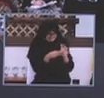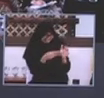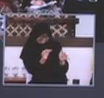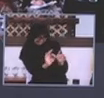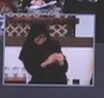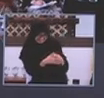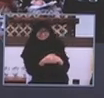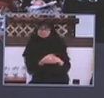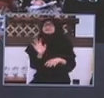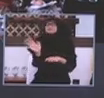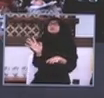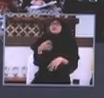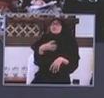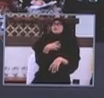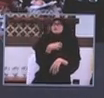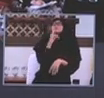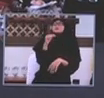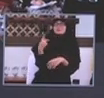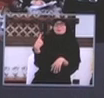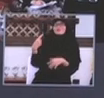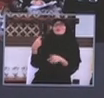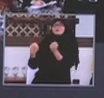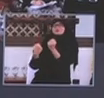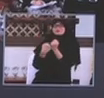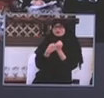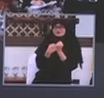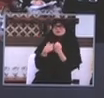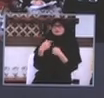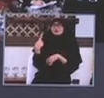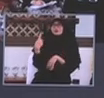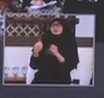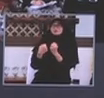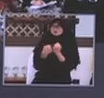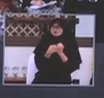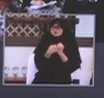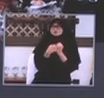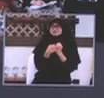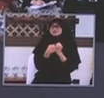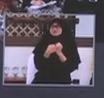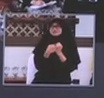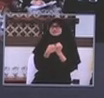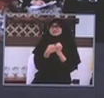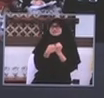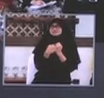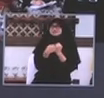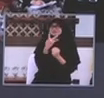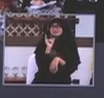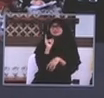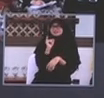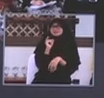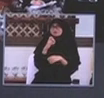Maksudnya kami minta dukungan panjenengan, Pak. Minta dukungan panjenengan untuk produksi